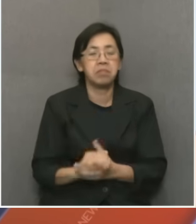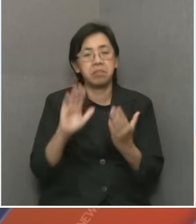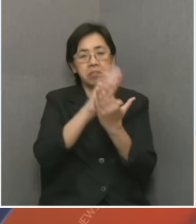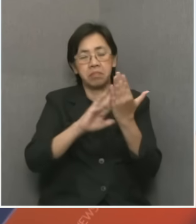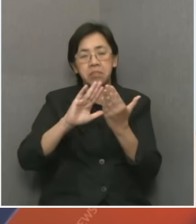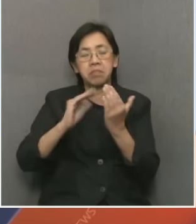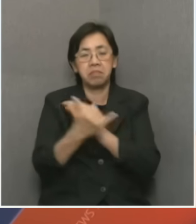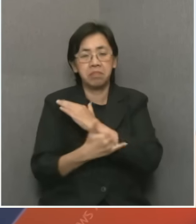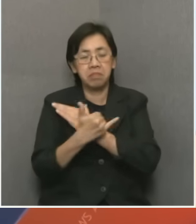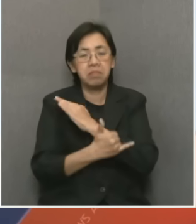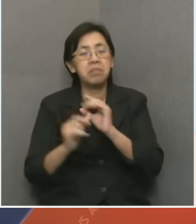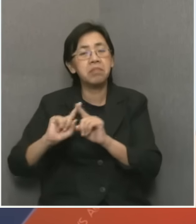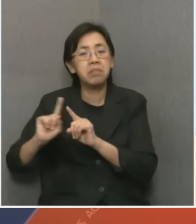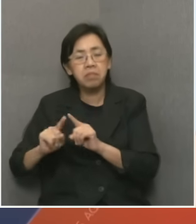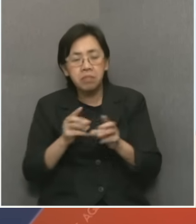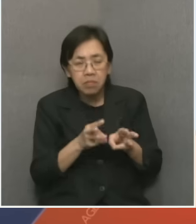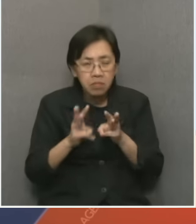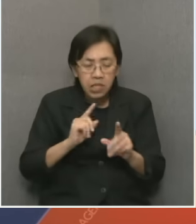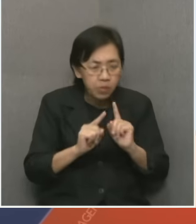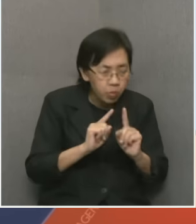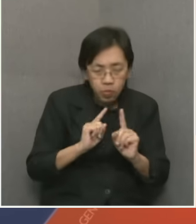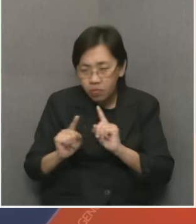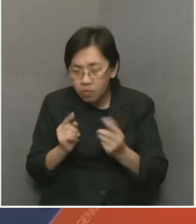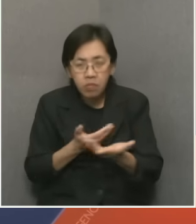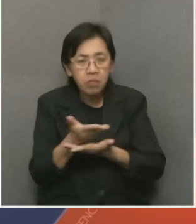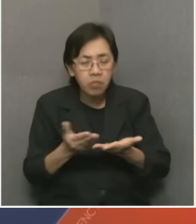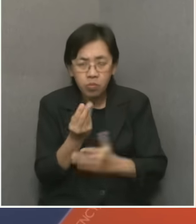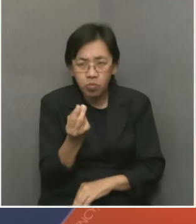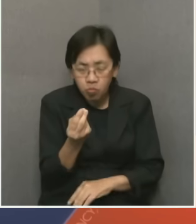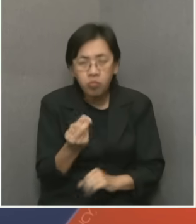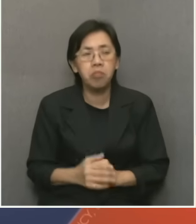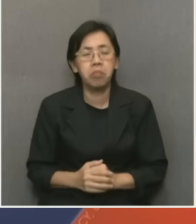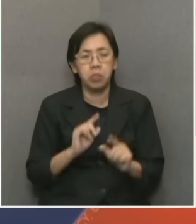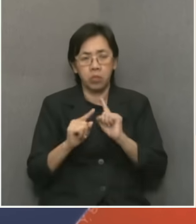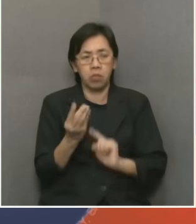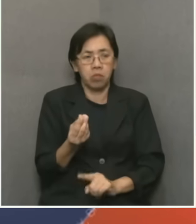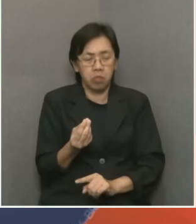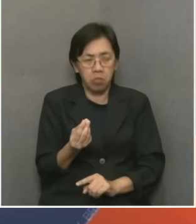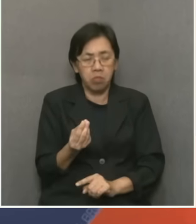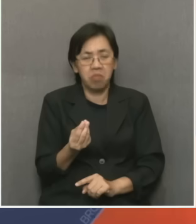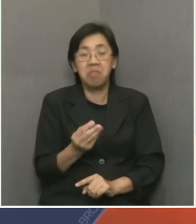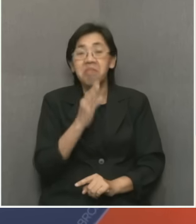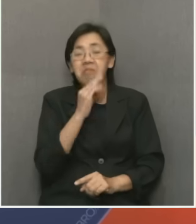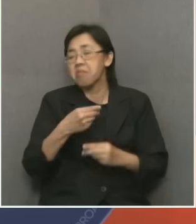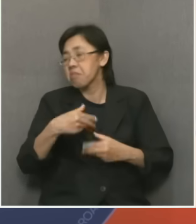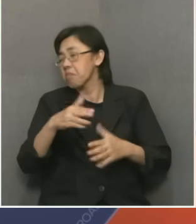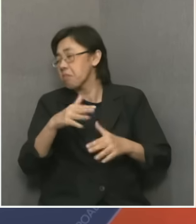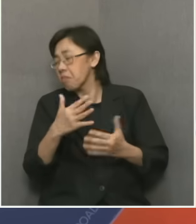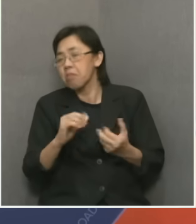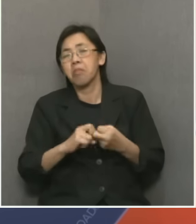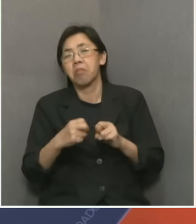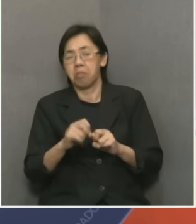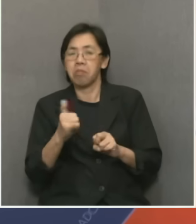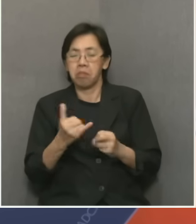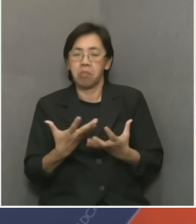องหาช่องทางคุยกันให้เร็วที่สุดนะฮะเนื่องจากไม่อย่างนั้นแล้วเนี่ยนะฮะจะเสีย